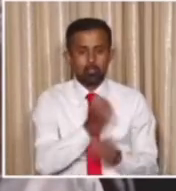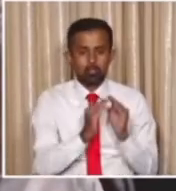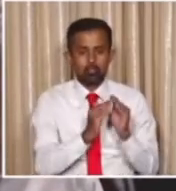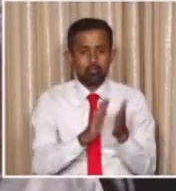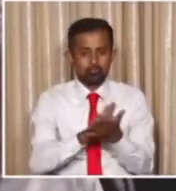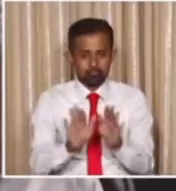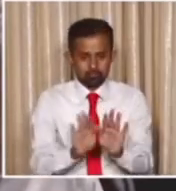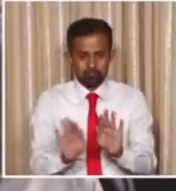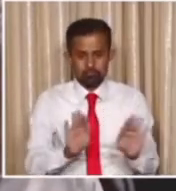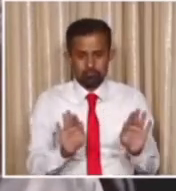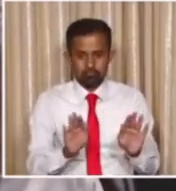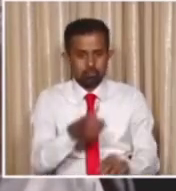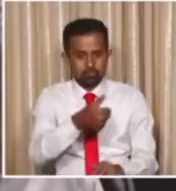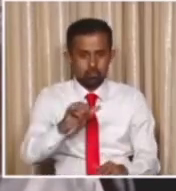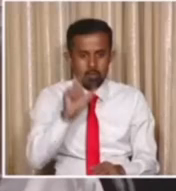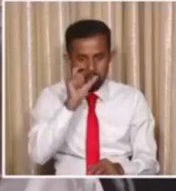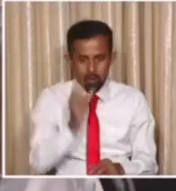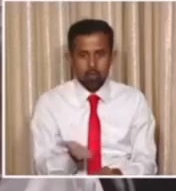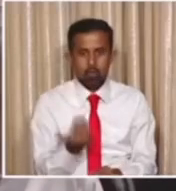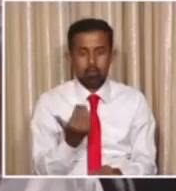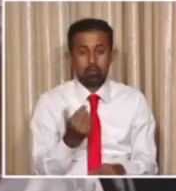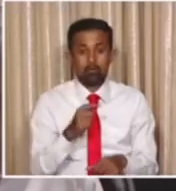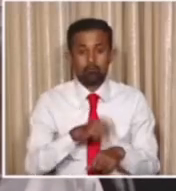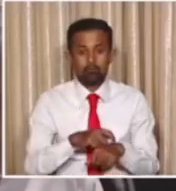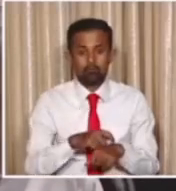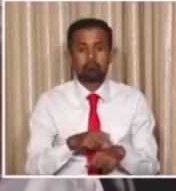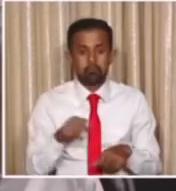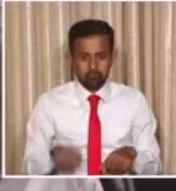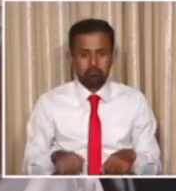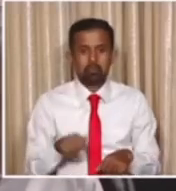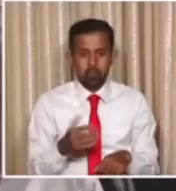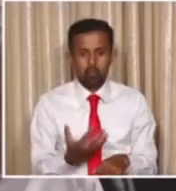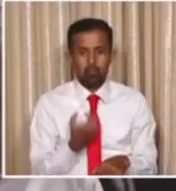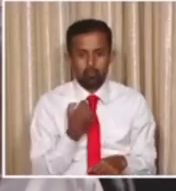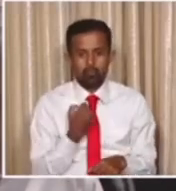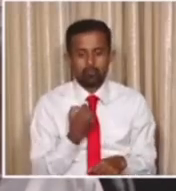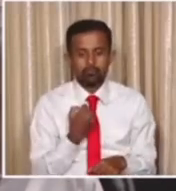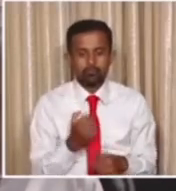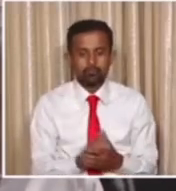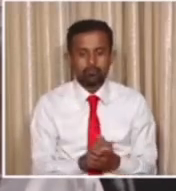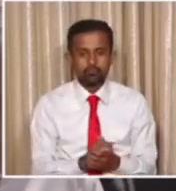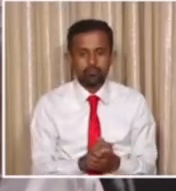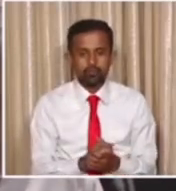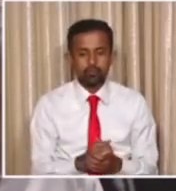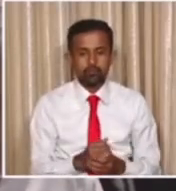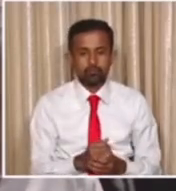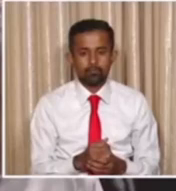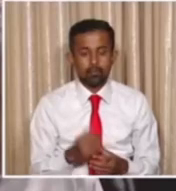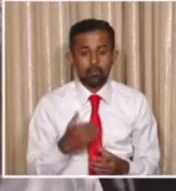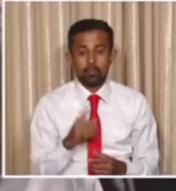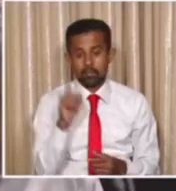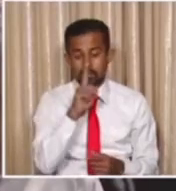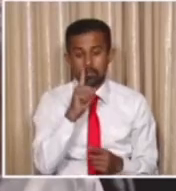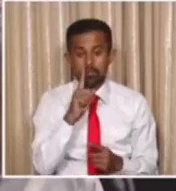යම් නියාමනයක් වැඩිපුර නියාමනයක් කරන්න ඕන කාල පරිච්ඡේදයක් ඇවිල්ලා තියෙන ගරු සෞඛ්‍ය අමාත්‍යමනේ විශේෂයෙන්ම අපිට ඉතුරුලා තියෙන එකම